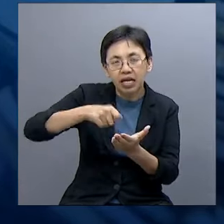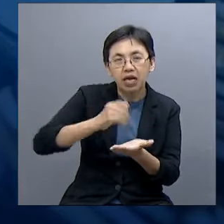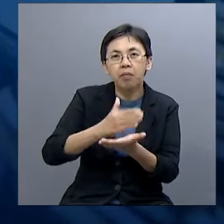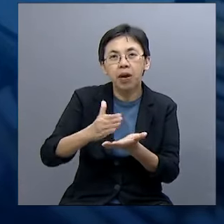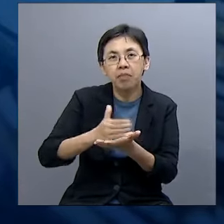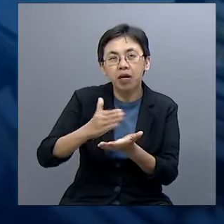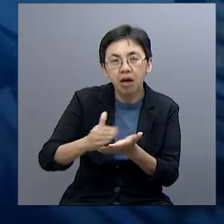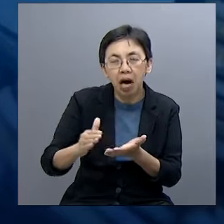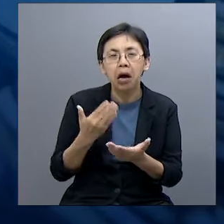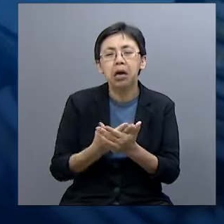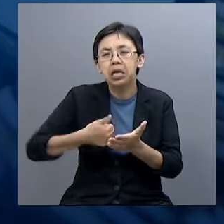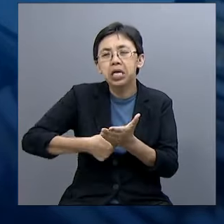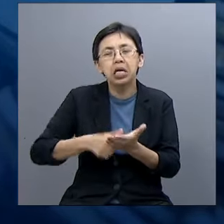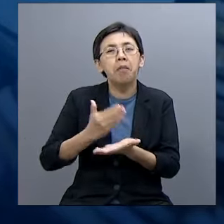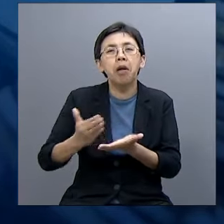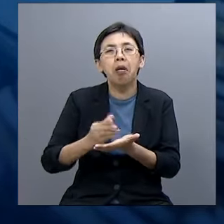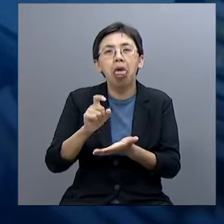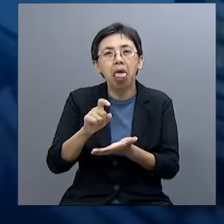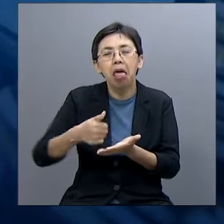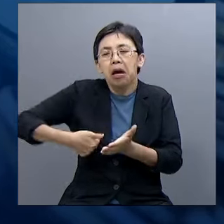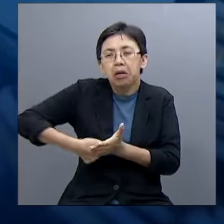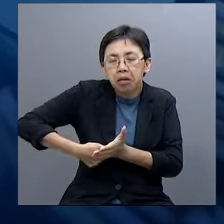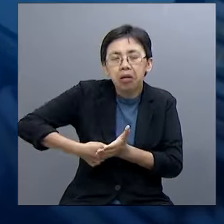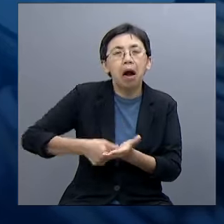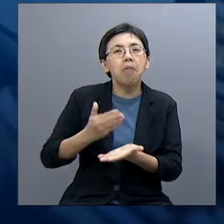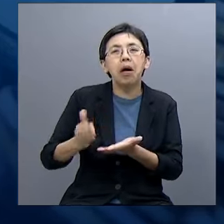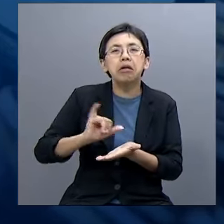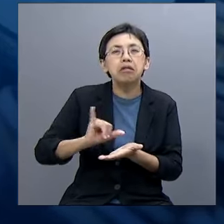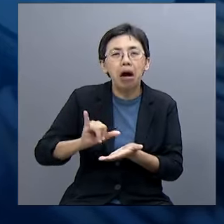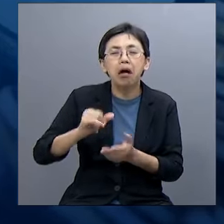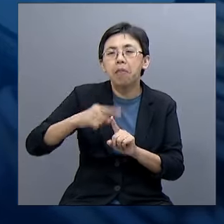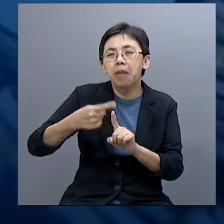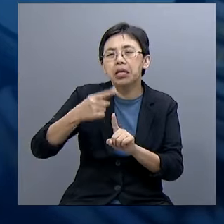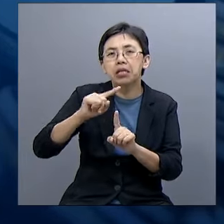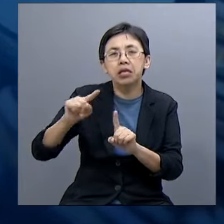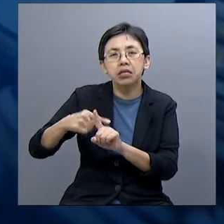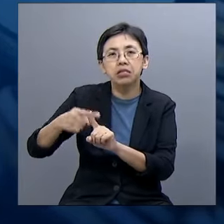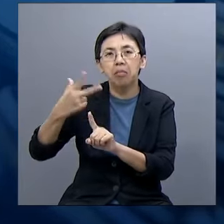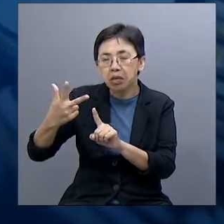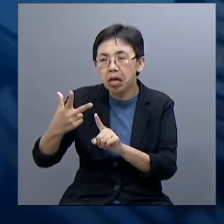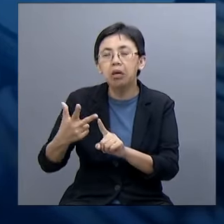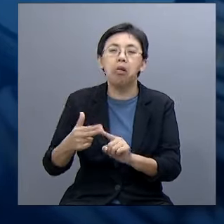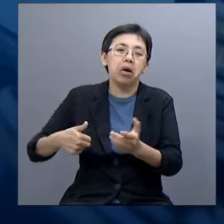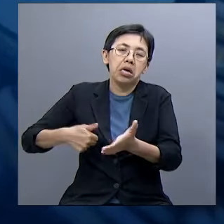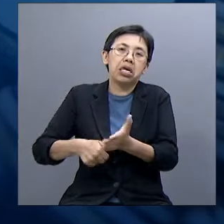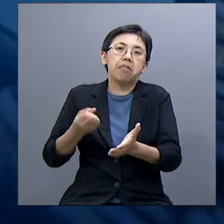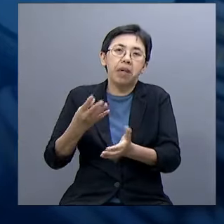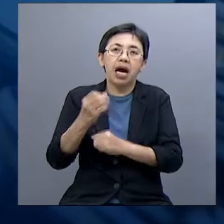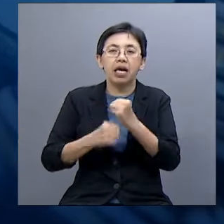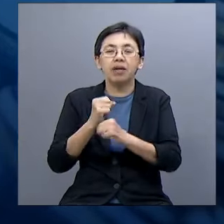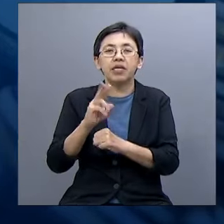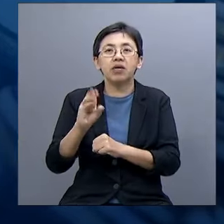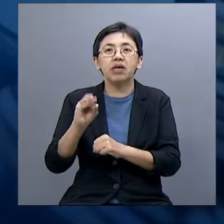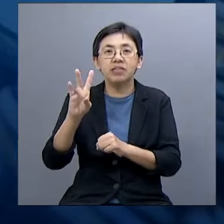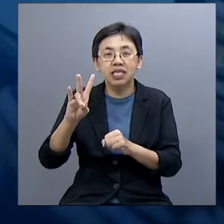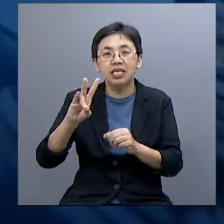เชื่อที่เป็นหนี้เสียหนี้คงค้างชำระ 1-3เดือนเพิ่มมากขึ้นอย่างชัดเจนในไตรมาสที่ 1ของปี 67อยู่ที่ร้อย